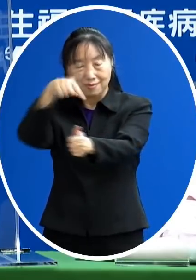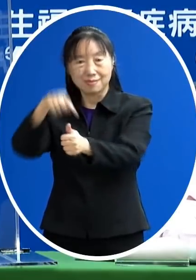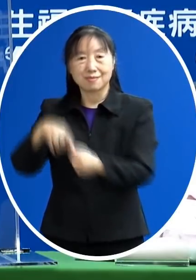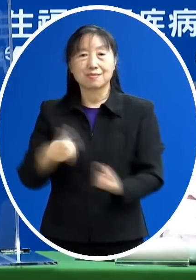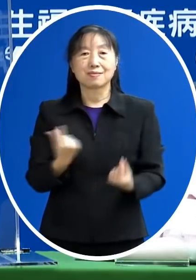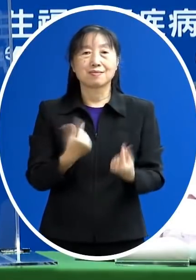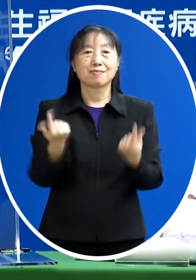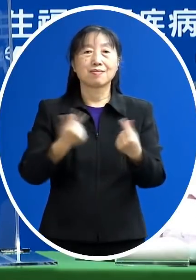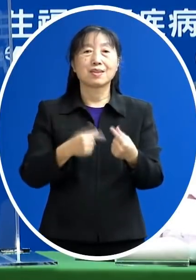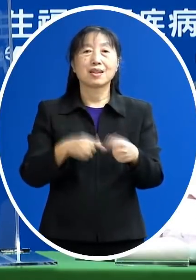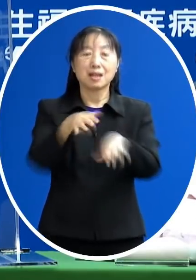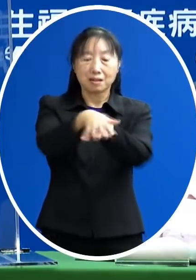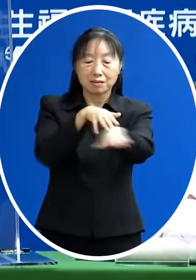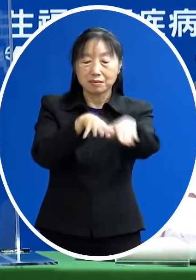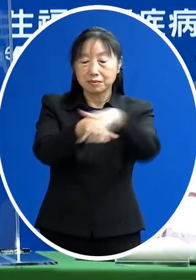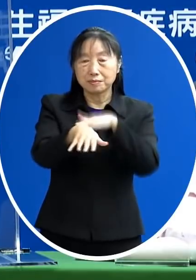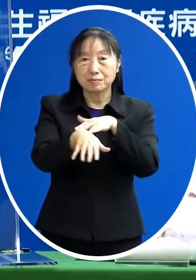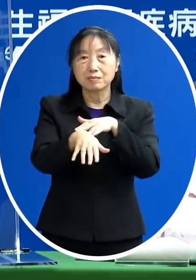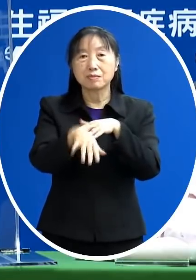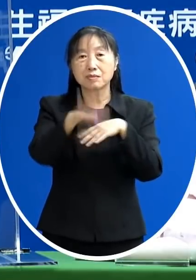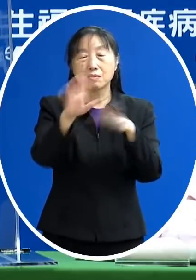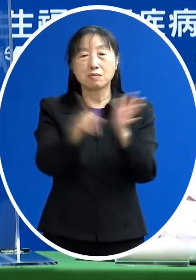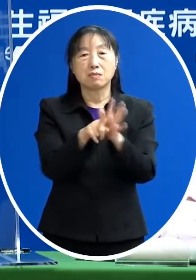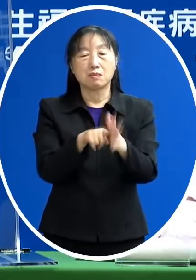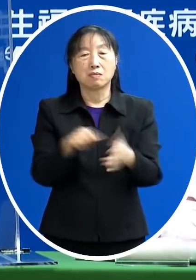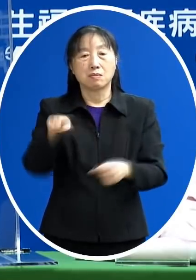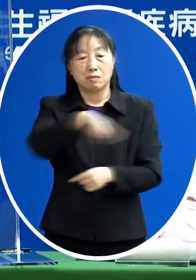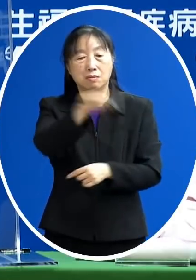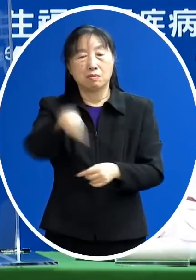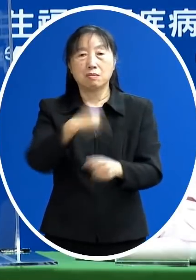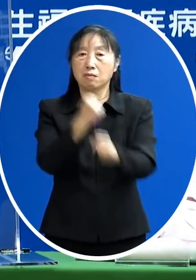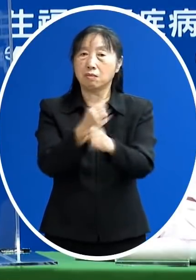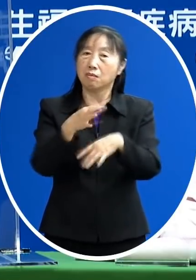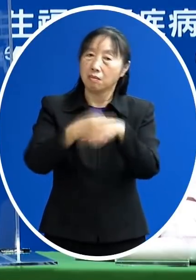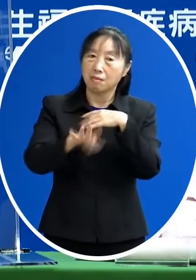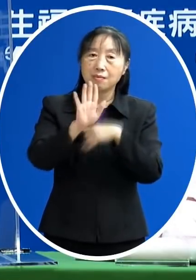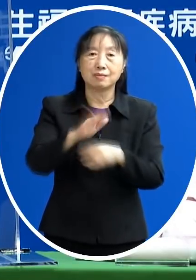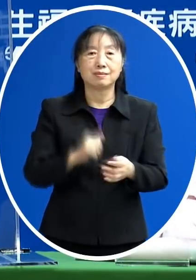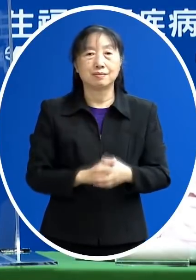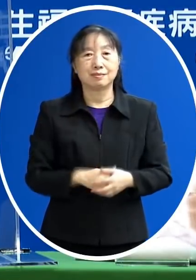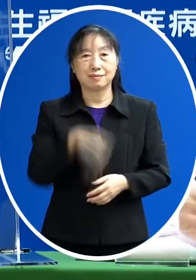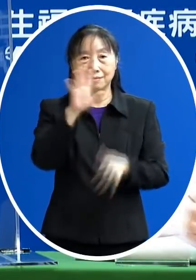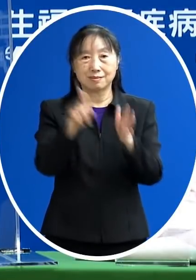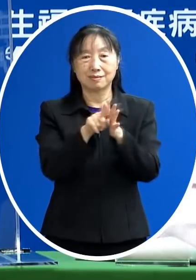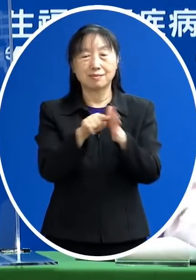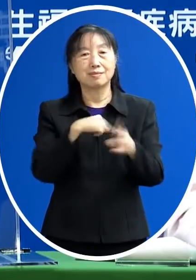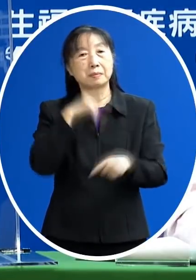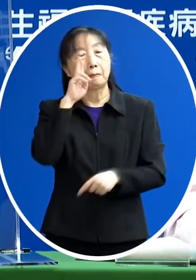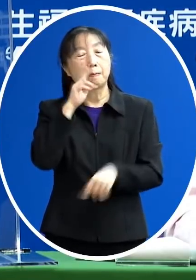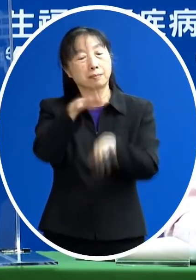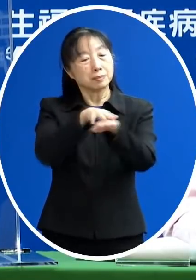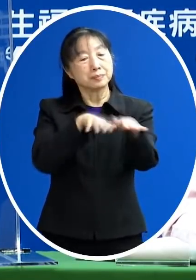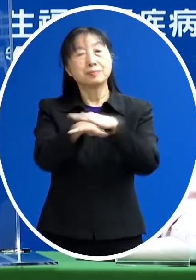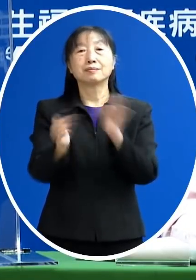手套的一个概念哈，有一些些的不是那么的完整。好，往往都认为